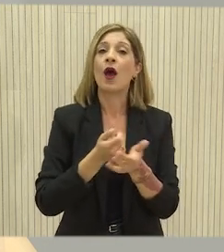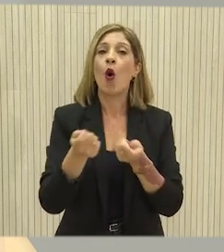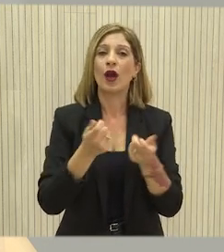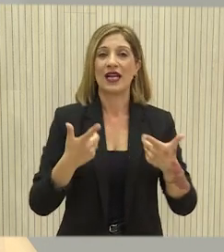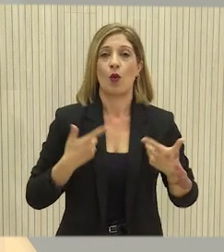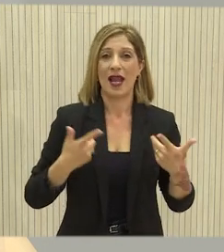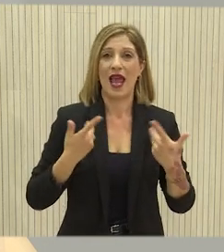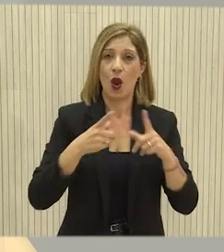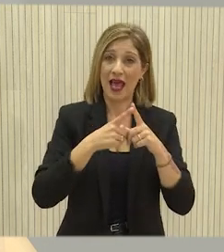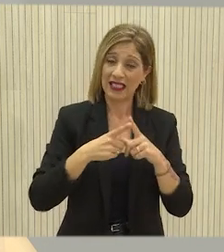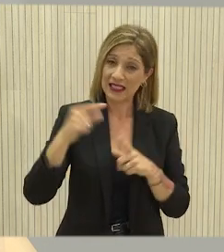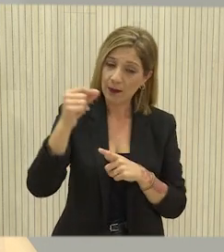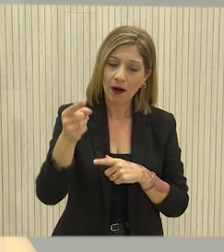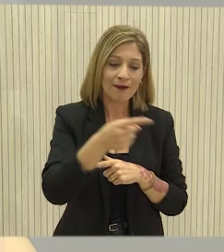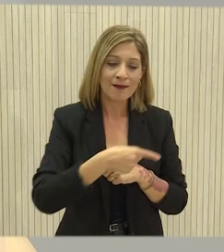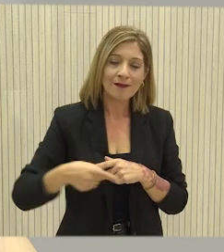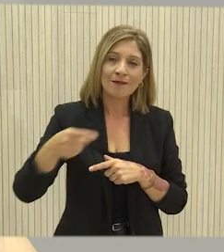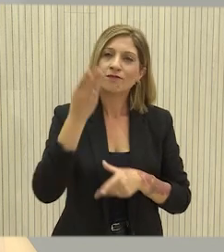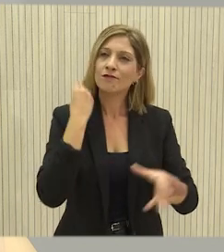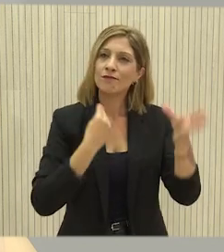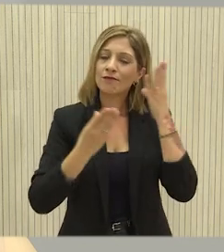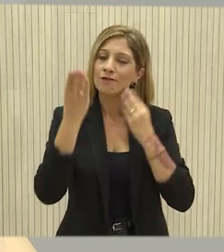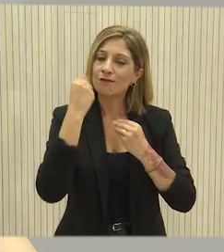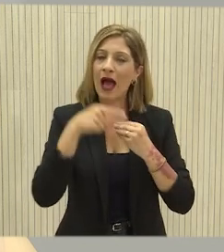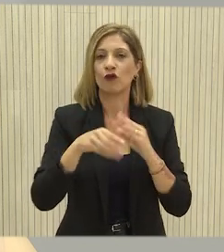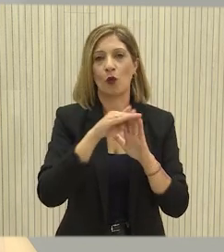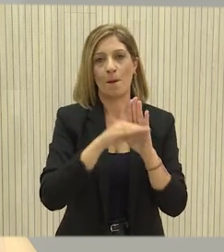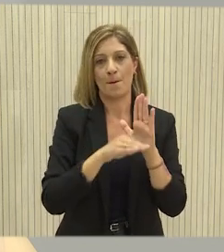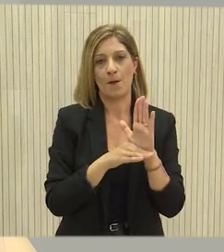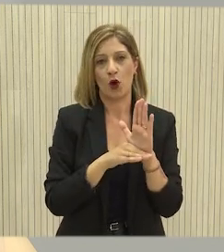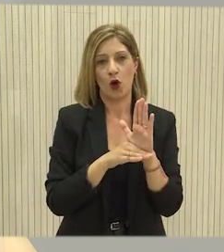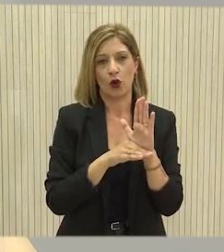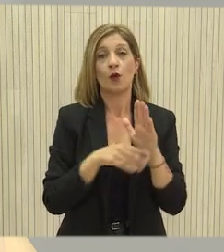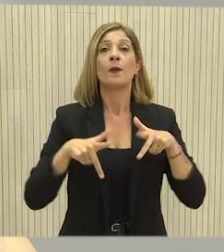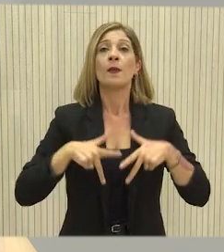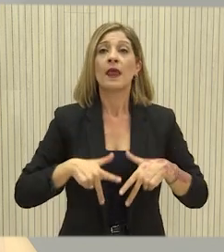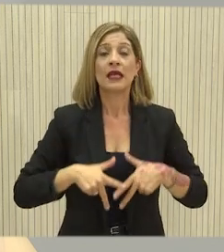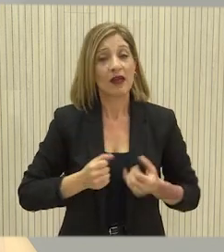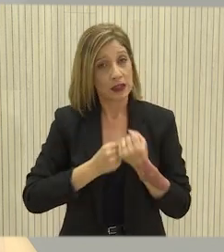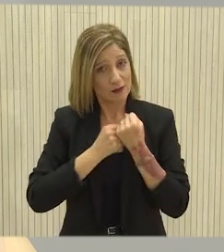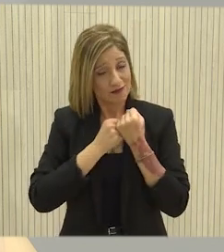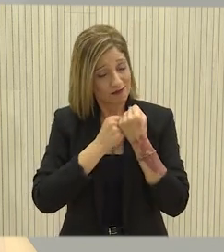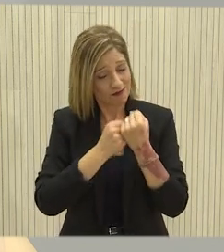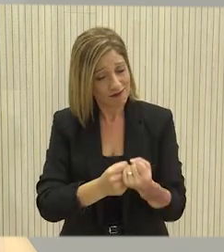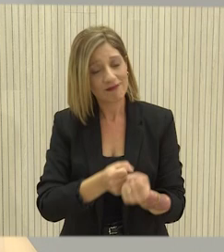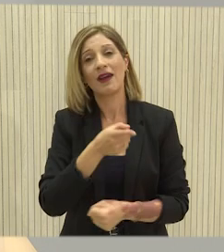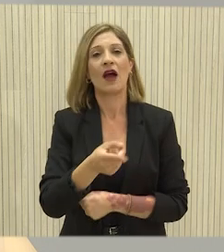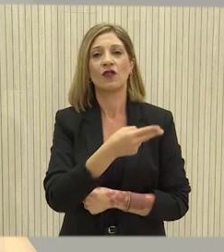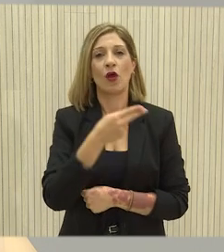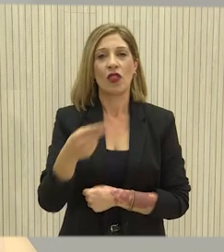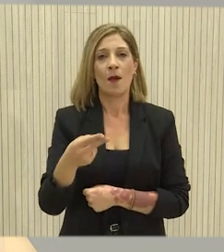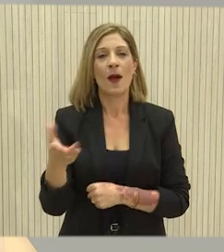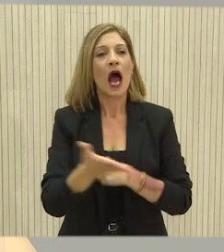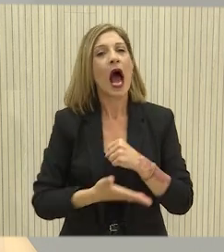Κύπρου, οι ενδιαφερόμενοι θα έχουν την ευκαιρία να ενημερωθούν για το μέτρο του προγράμματος. Η κυβέρνηση στηρίζει κάθε πρωτοβουλία για δραστηριοποίηση